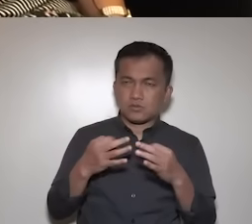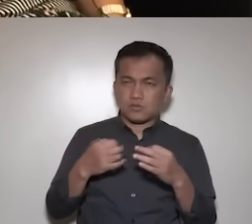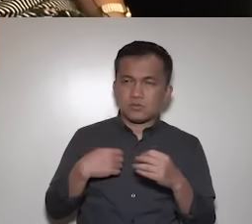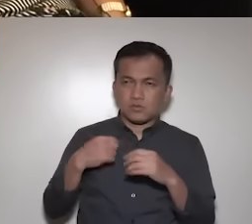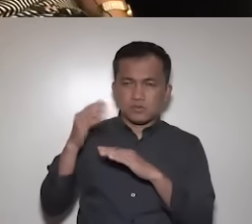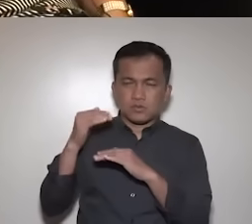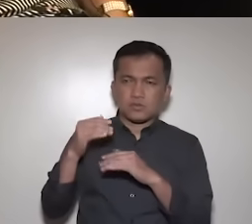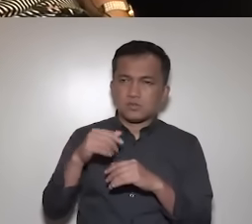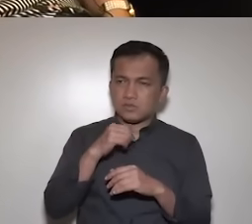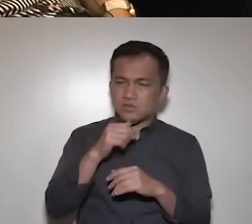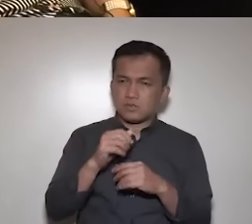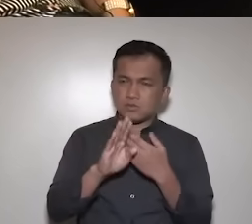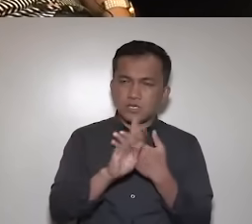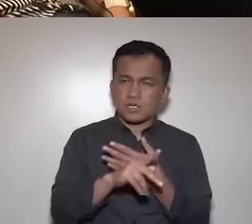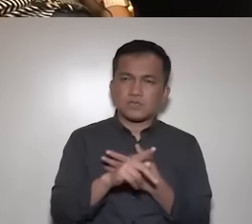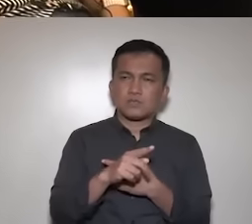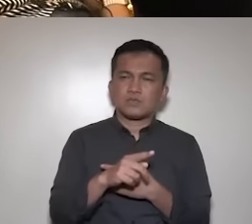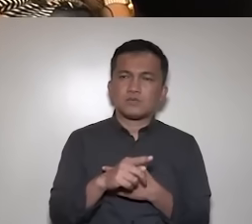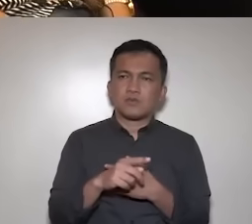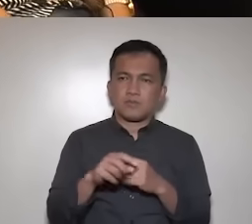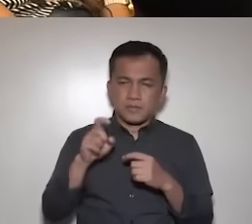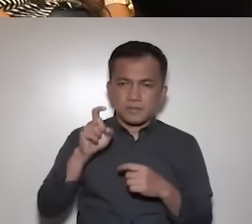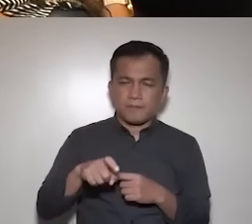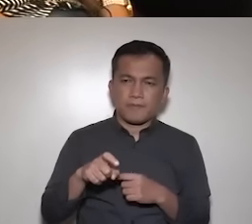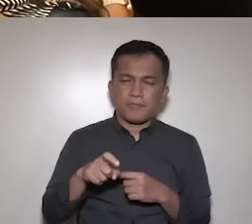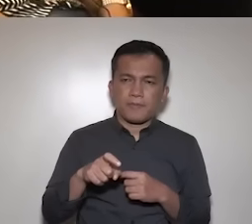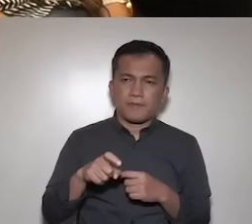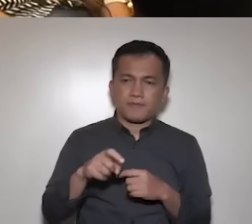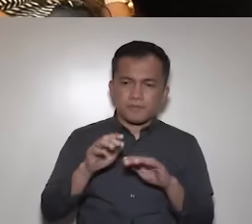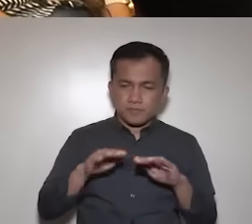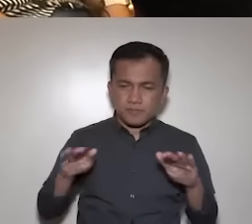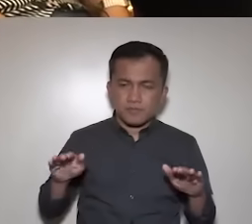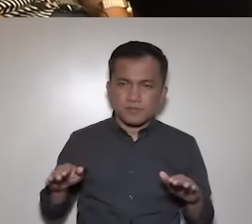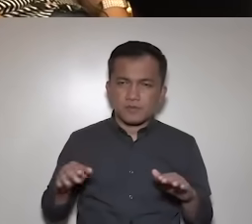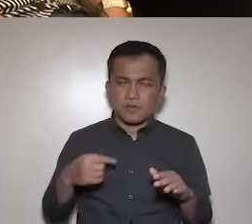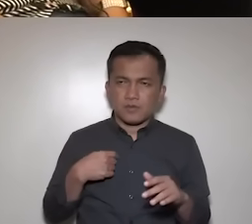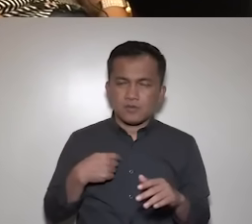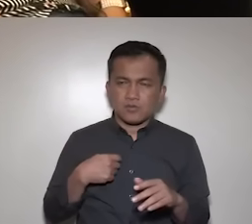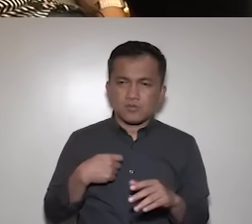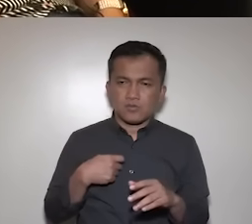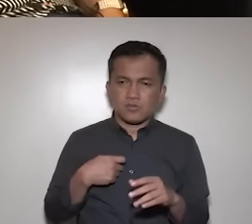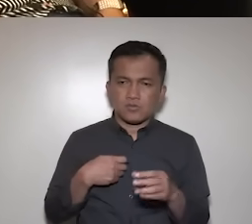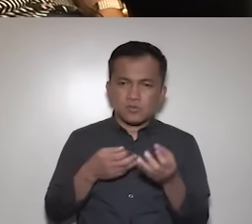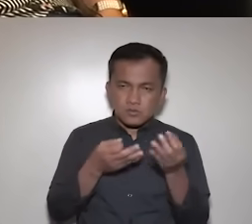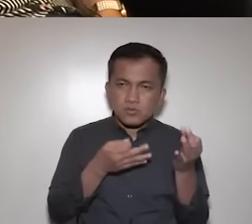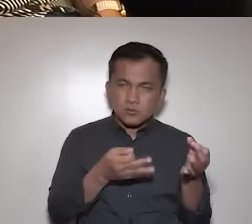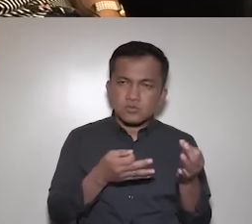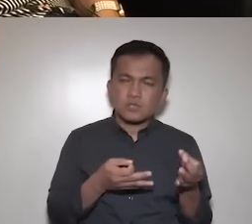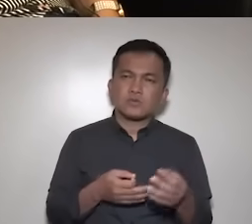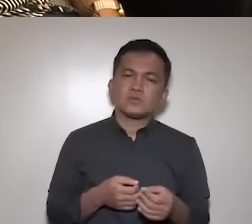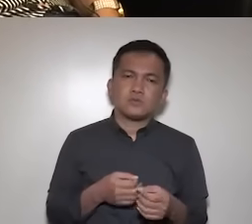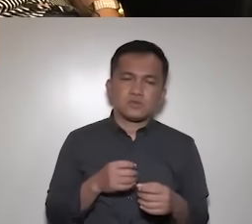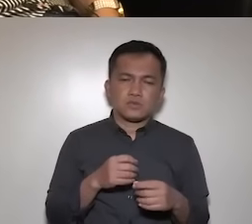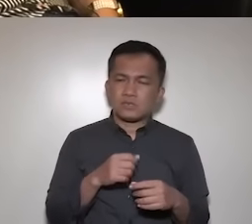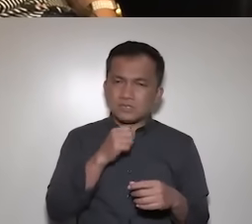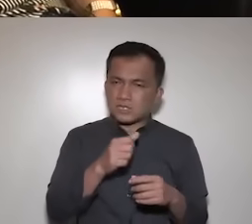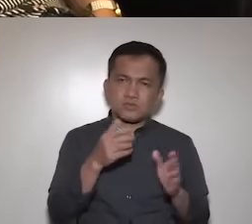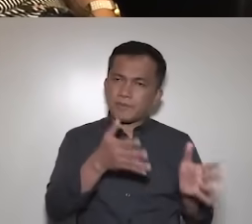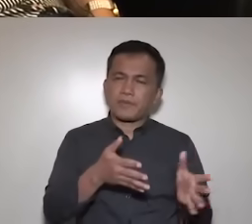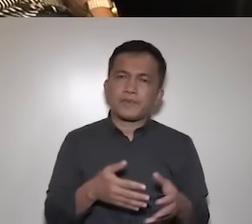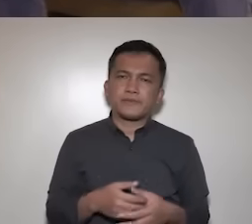sana, kahit hindi na ako bumalik sa kanya, basta yung mga bata na lang po ang ano ko, sustentuhan ko po sila, hindi ko po